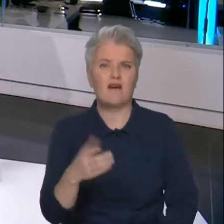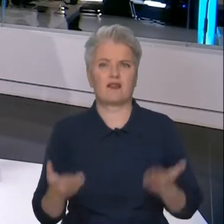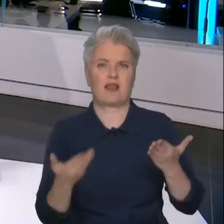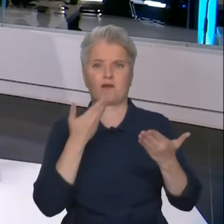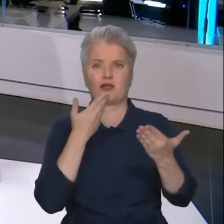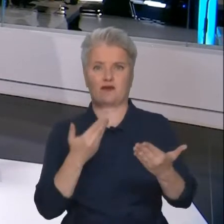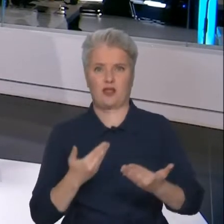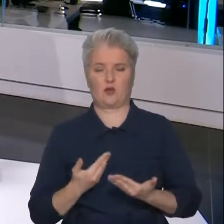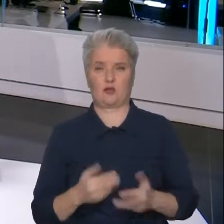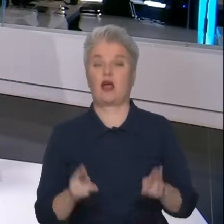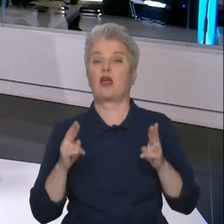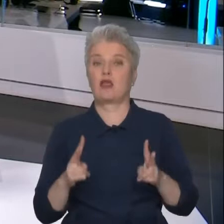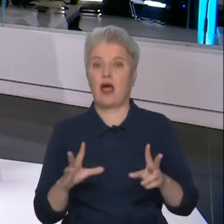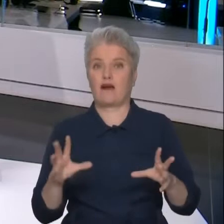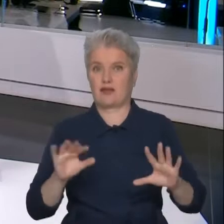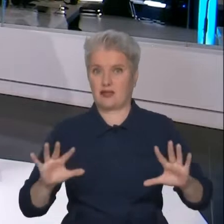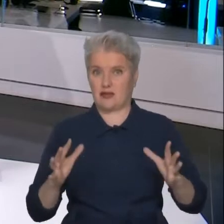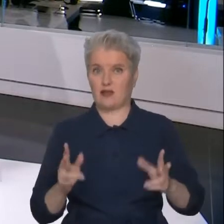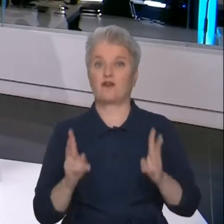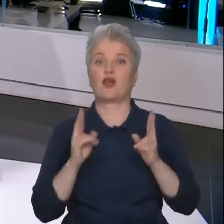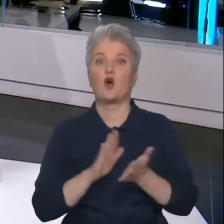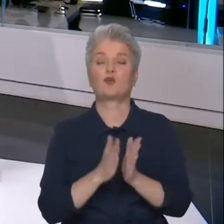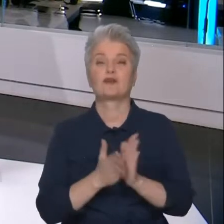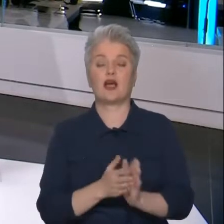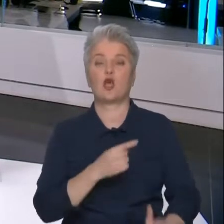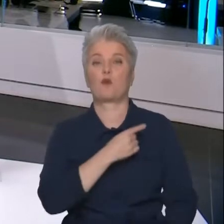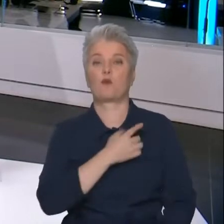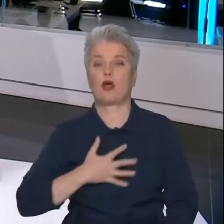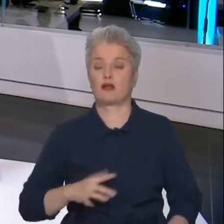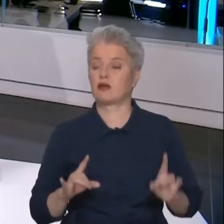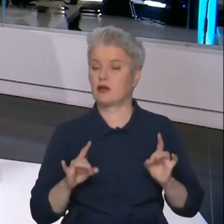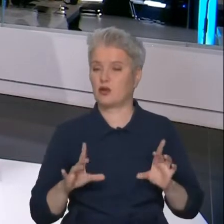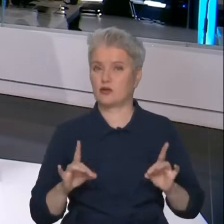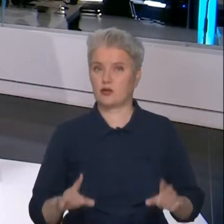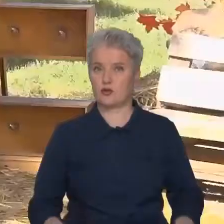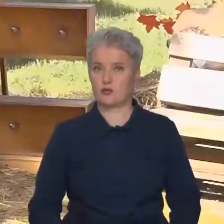звернулися. Як все сталося і в якому стані поранені, розкаже Дар'я Янушкевич.